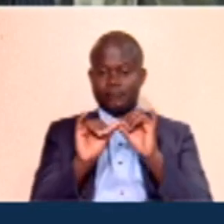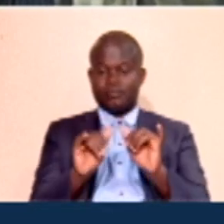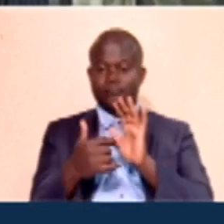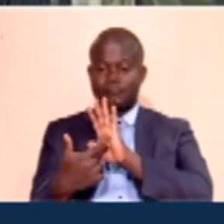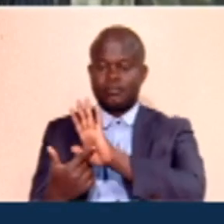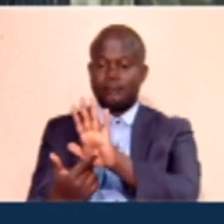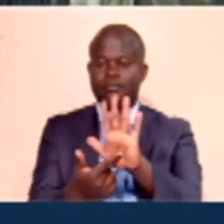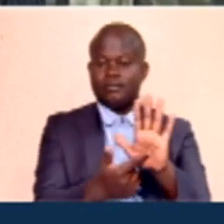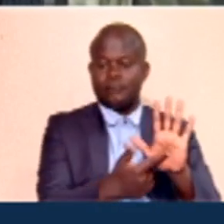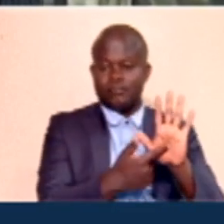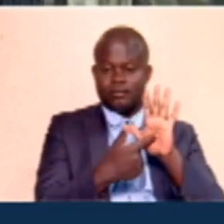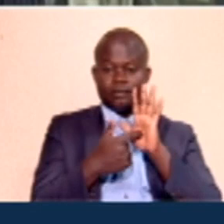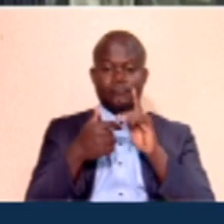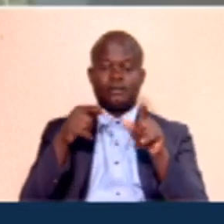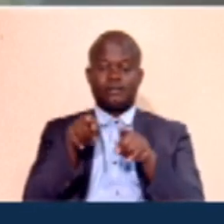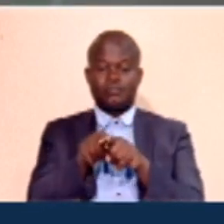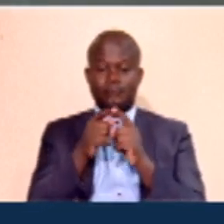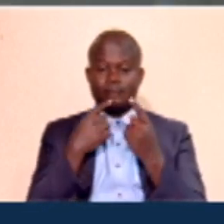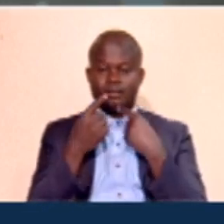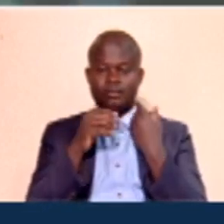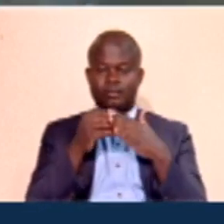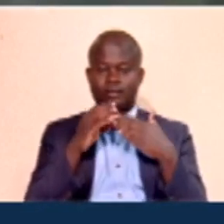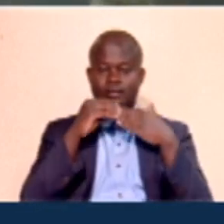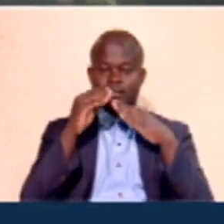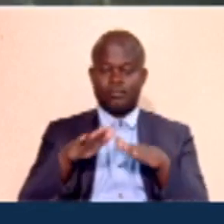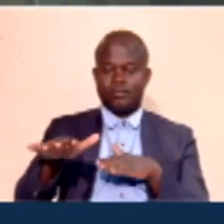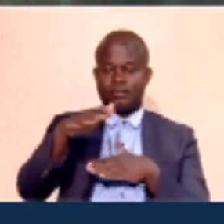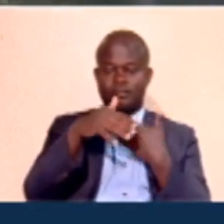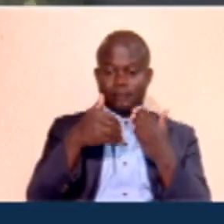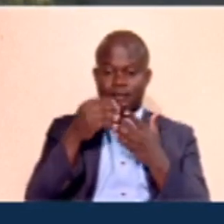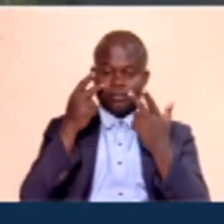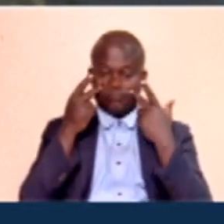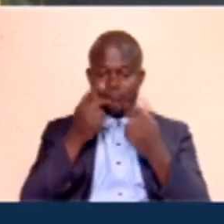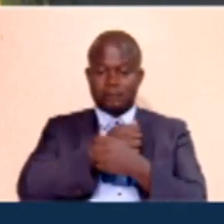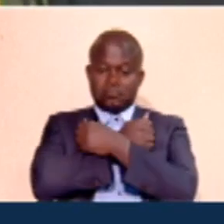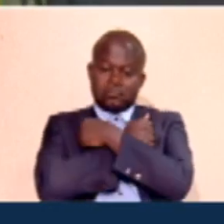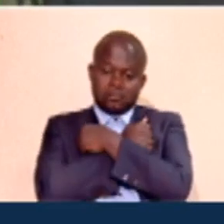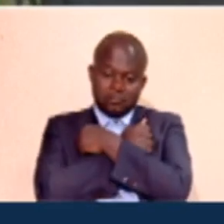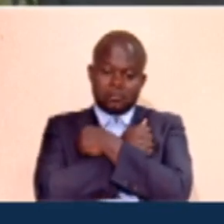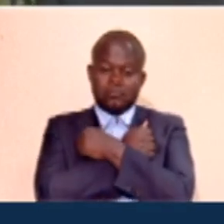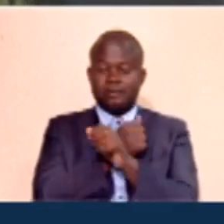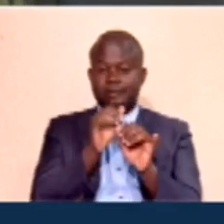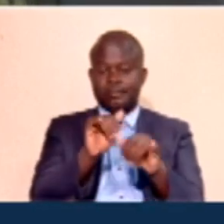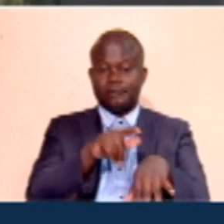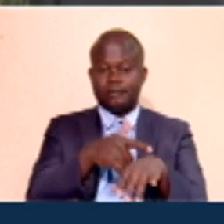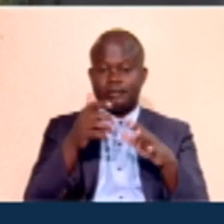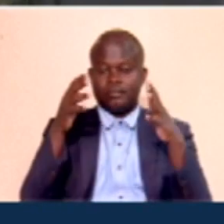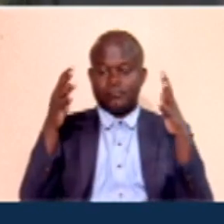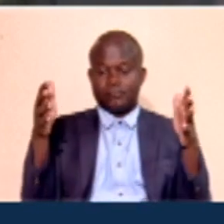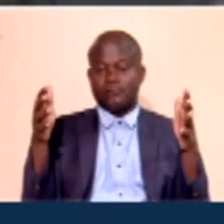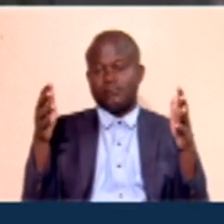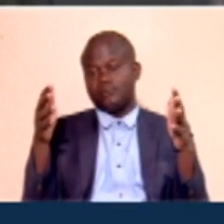exhibition. Nk'uko navuganye n'abayobozi bamize barabibonye barabikunda, bizaba hano igihe kinini